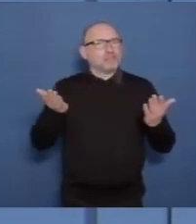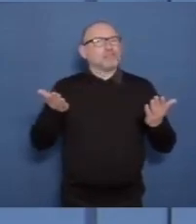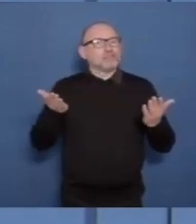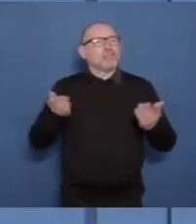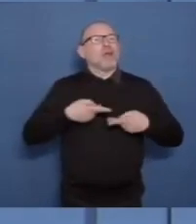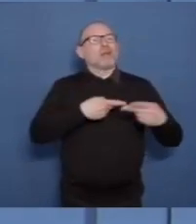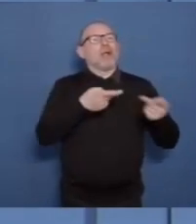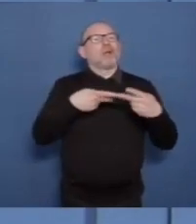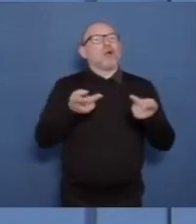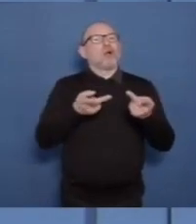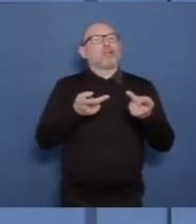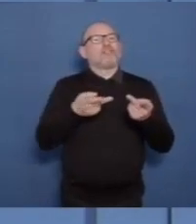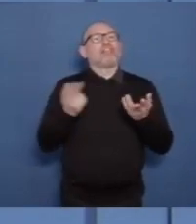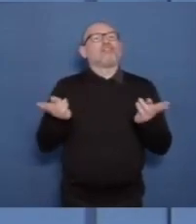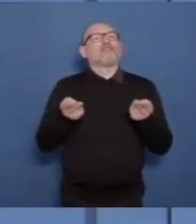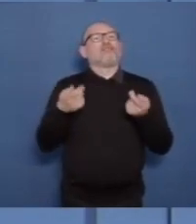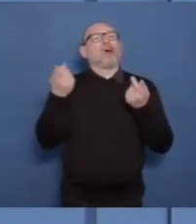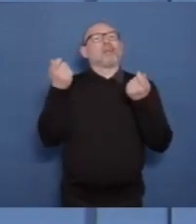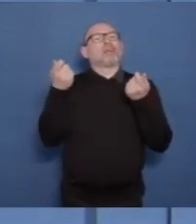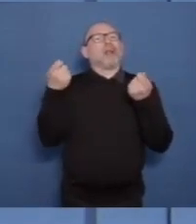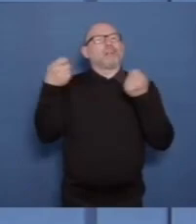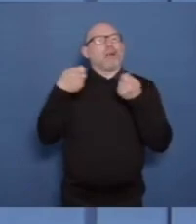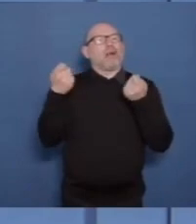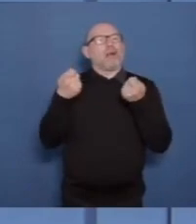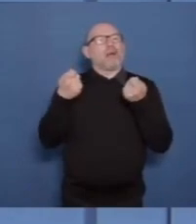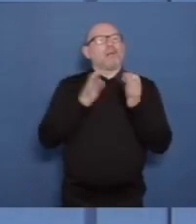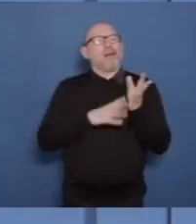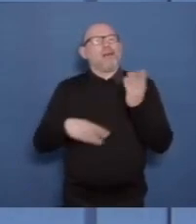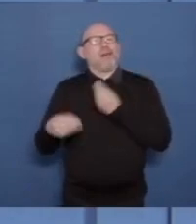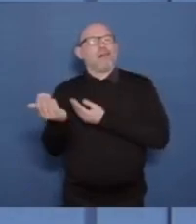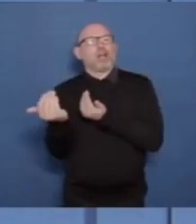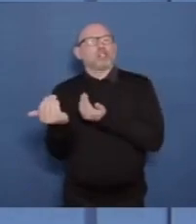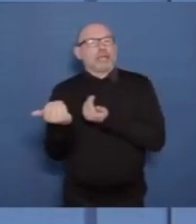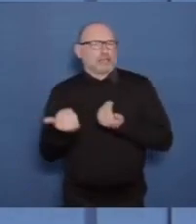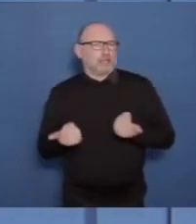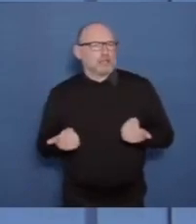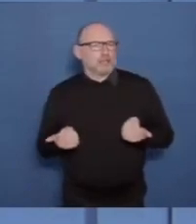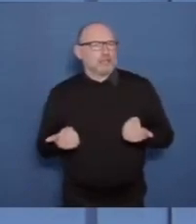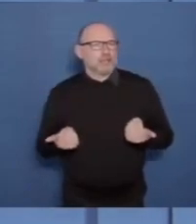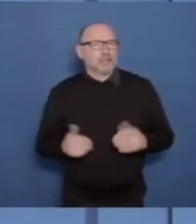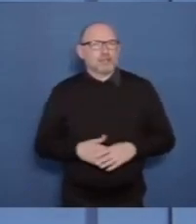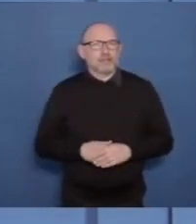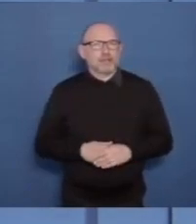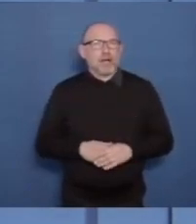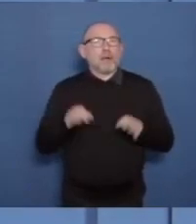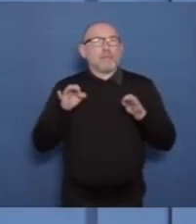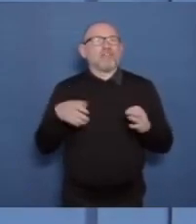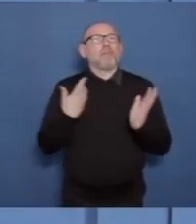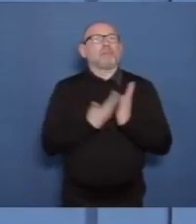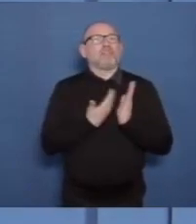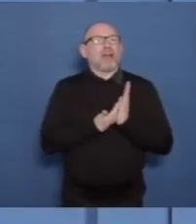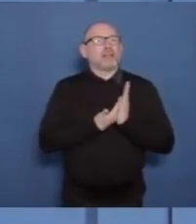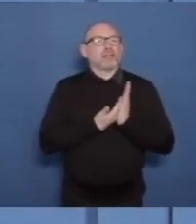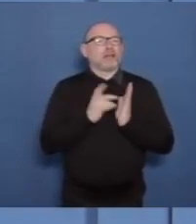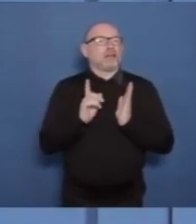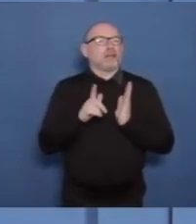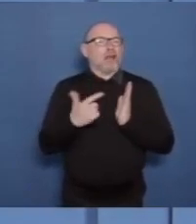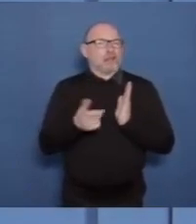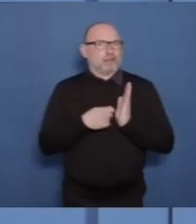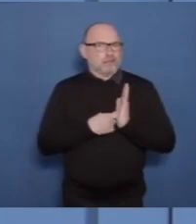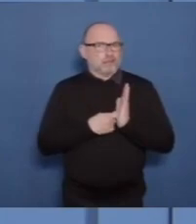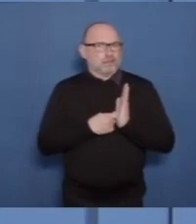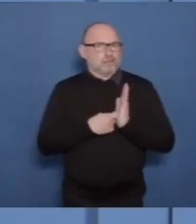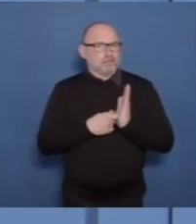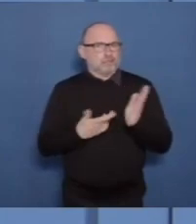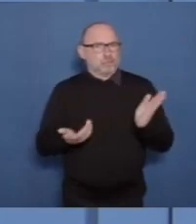sich Fördermittel erschlichen haben. Dafür allerdings haben sie keinen Beleg. Jedenfalls nicht